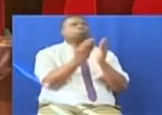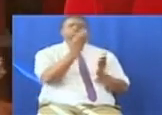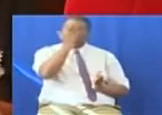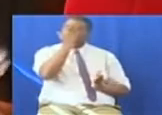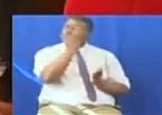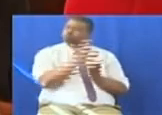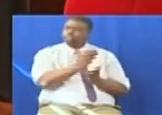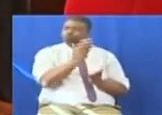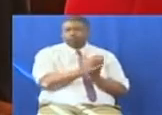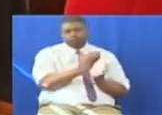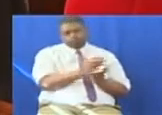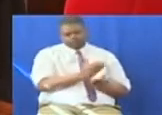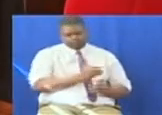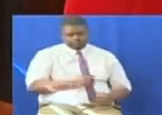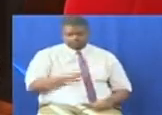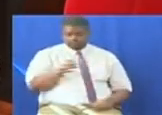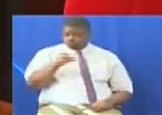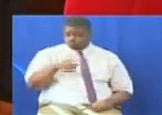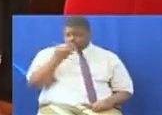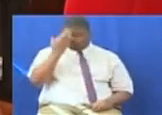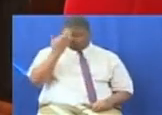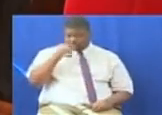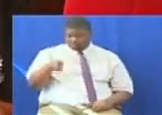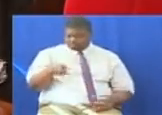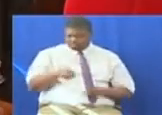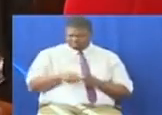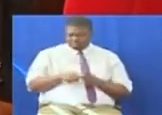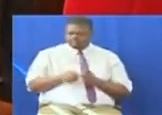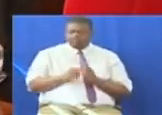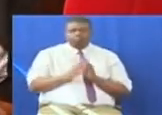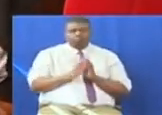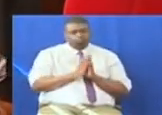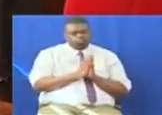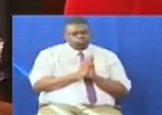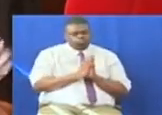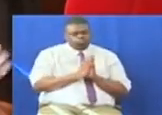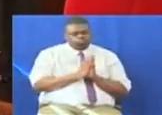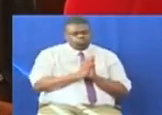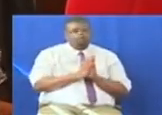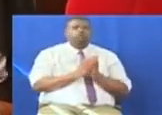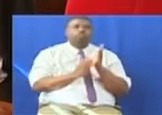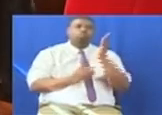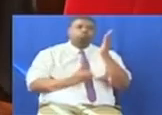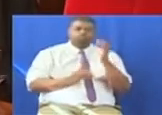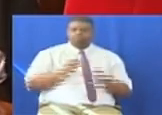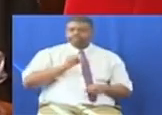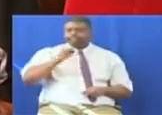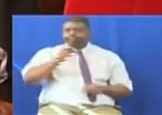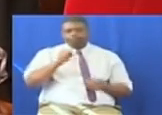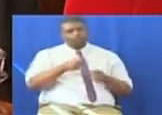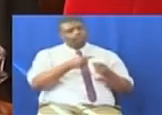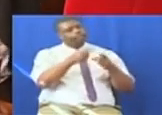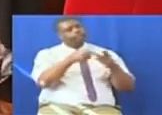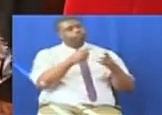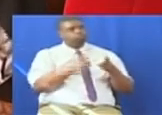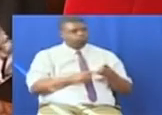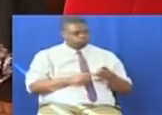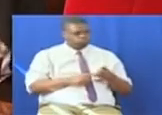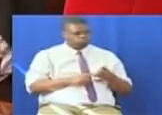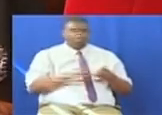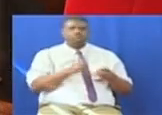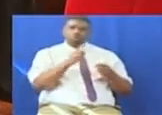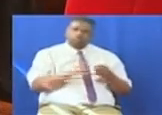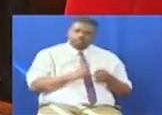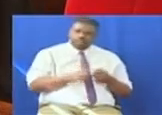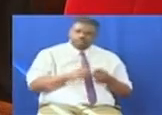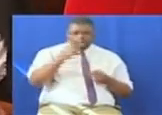Na ili umjue mtu ni mchamungu wa kweli, anakuwa na sifa za ziada tatu. Kwanza anakuwa ni